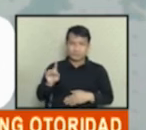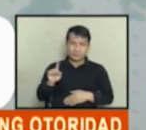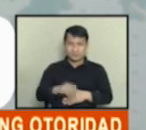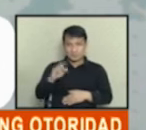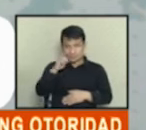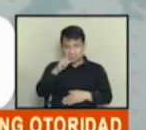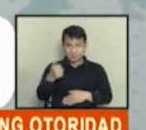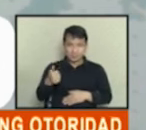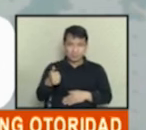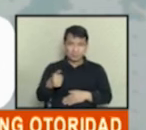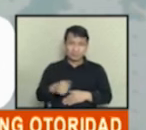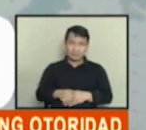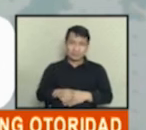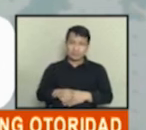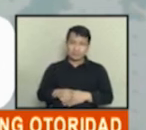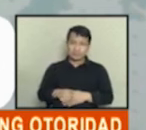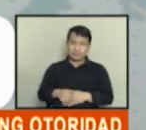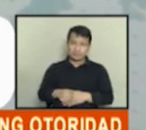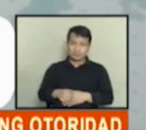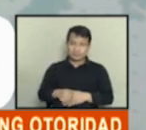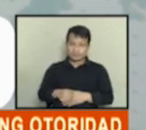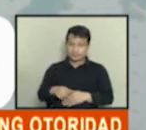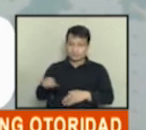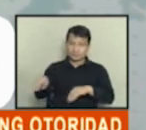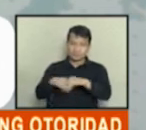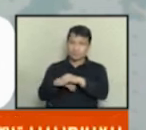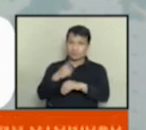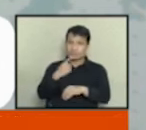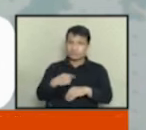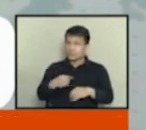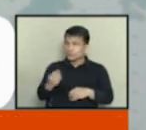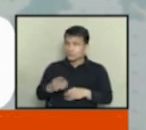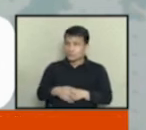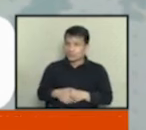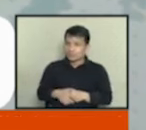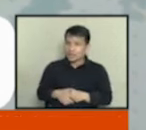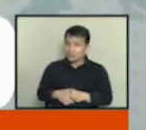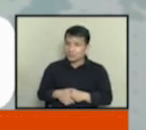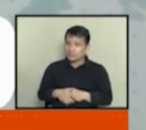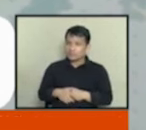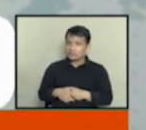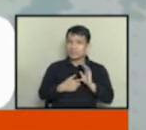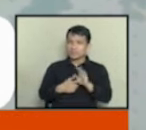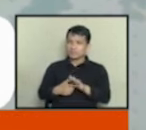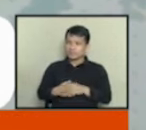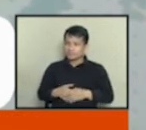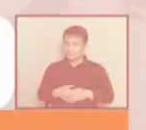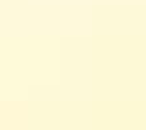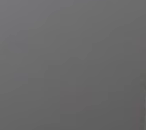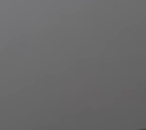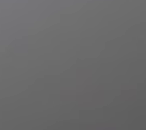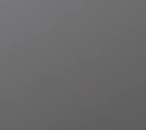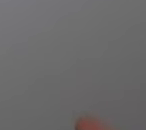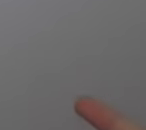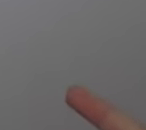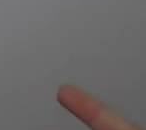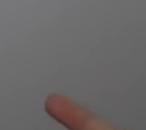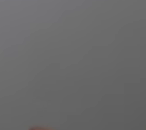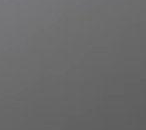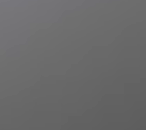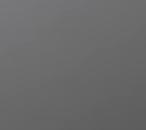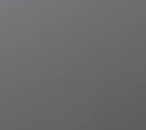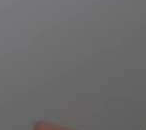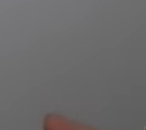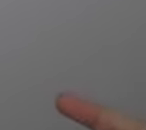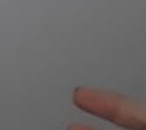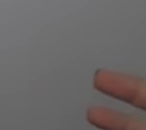sir? Hindi siya talaga. Hindi niya po kasi deserve itong nangyayari sa anak ko. Napakabait ang anak. Sige po. May mga instances